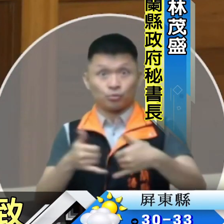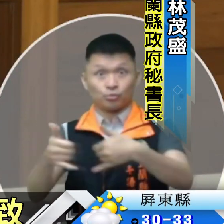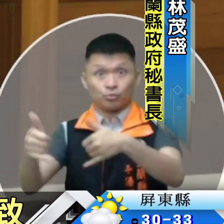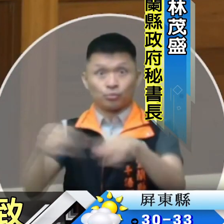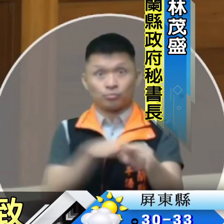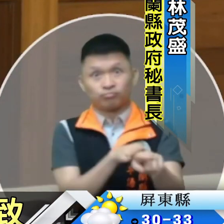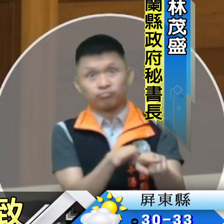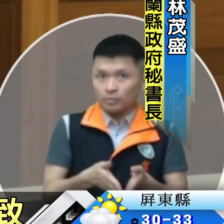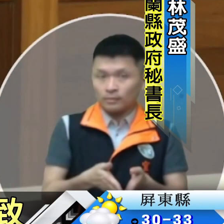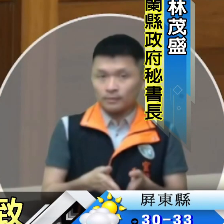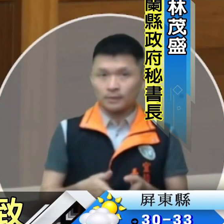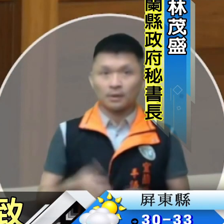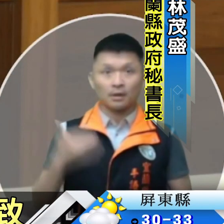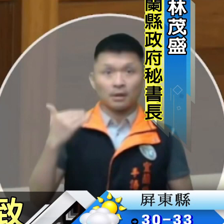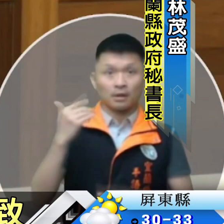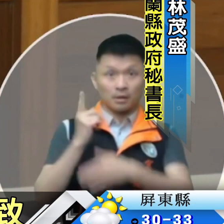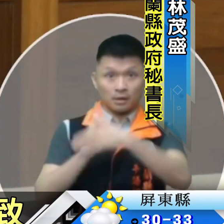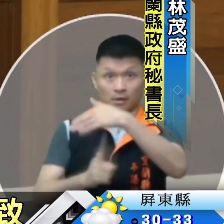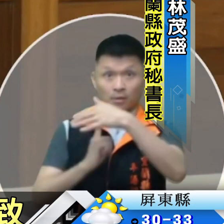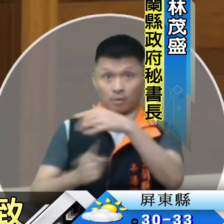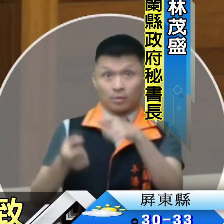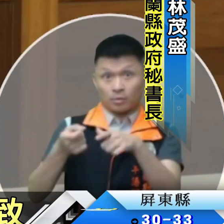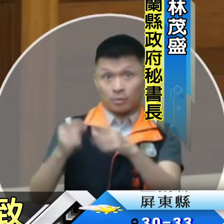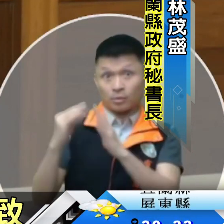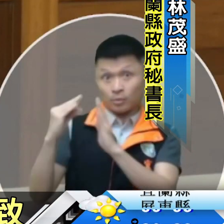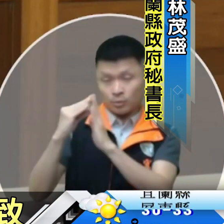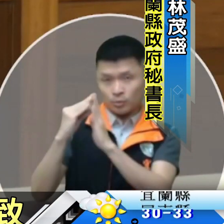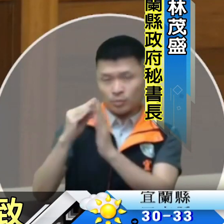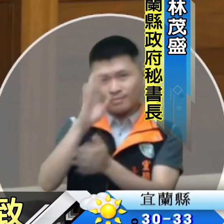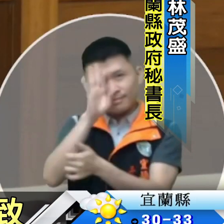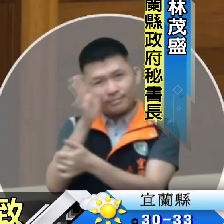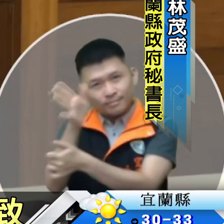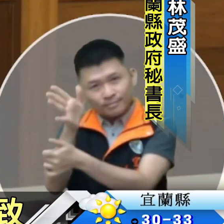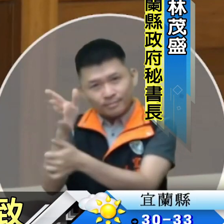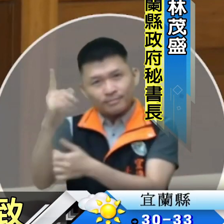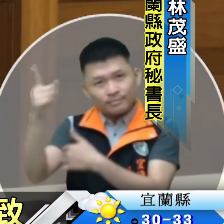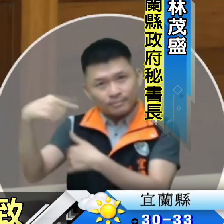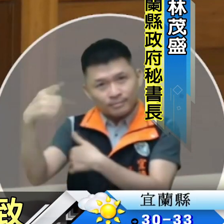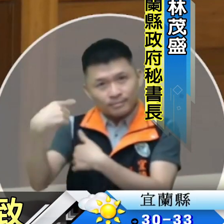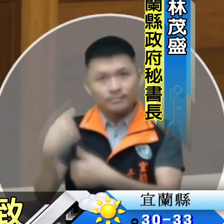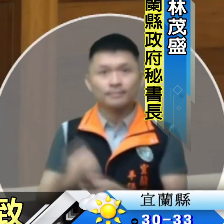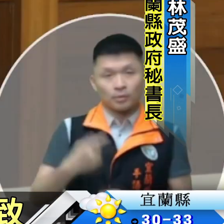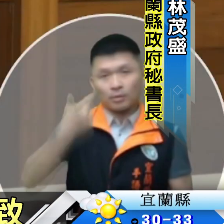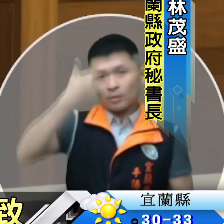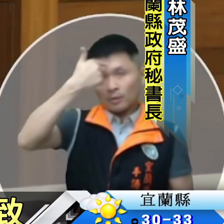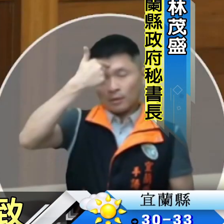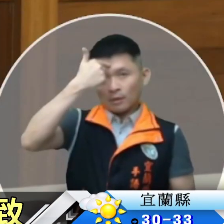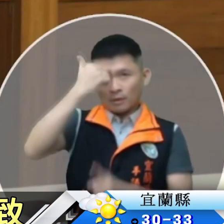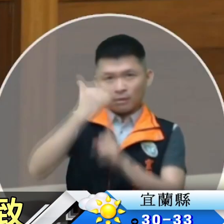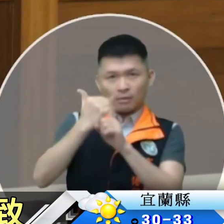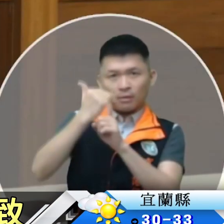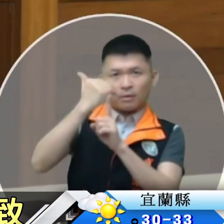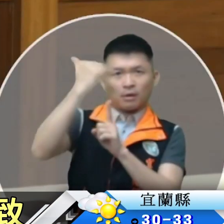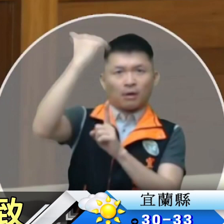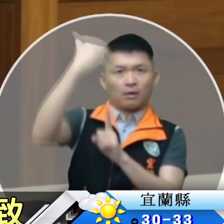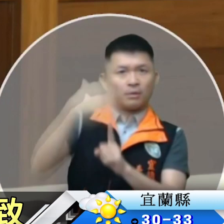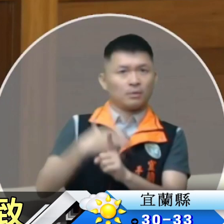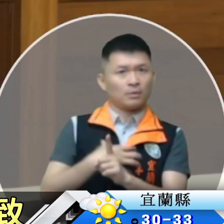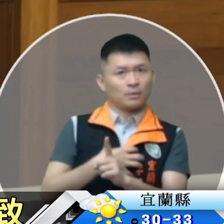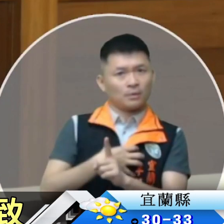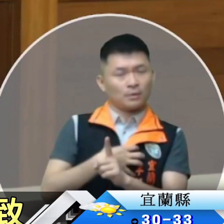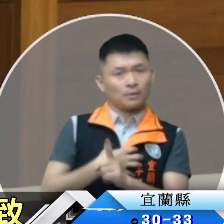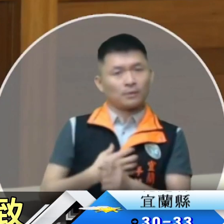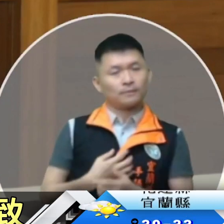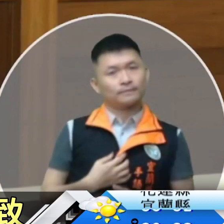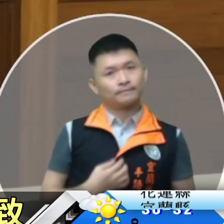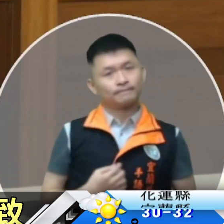公路的主线，必要的时候也会来跟高工局这边来做一个请教，包括体温过高我